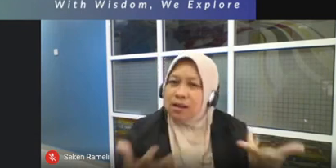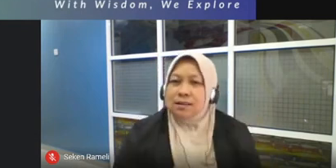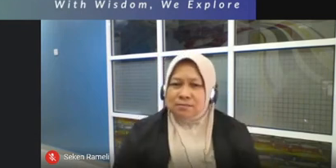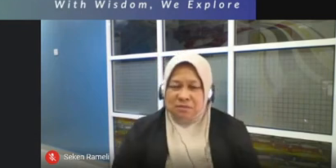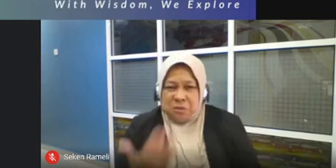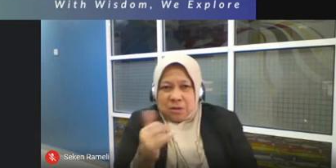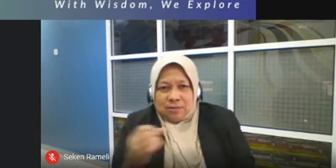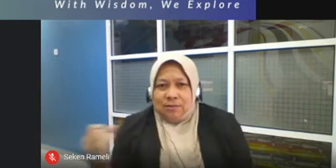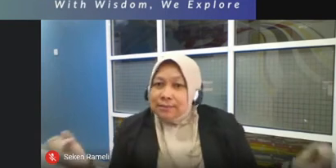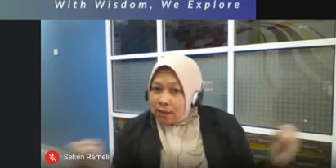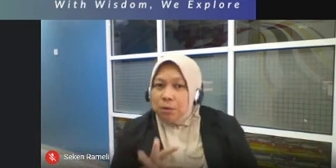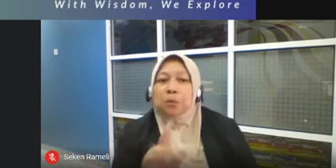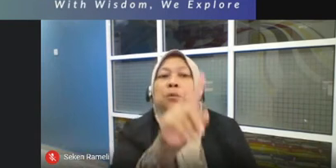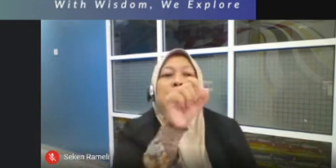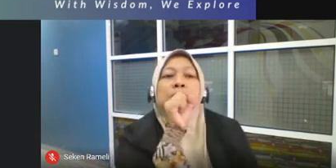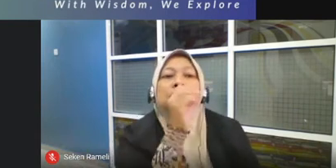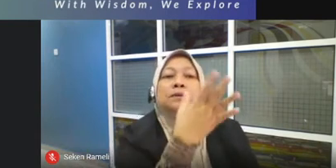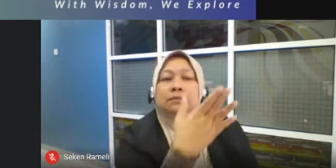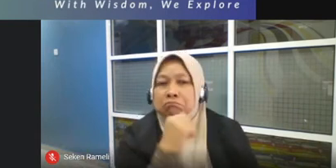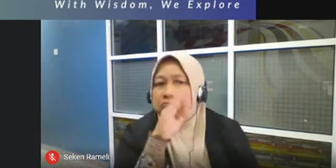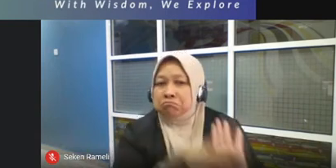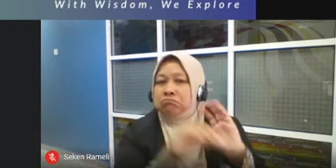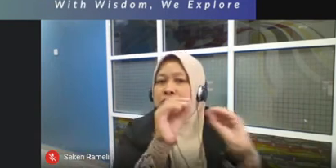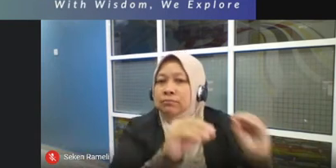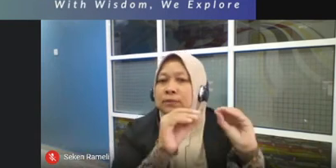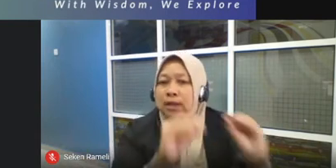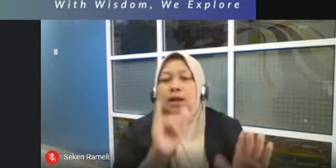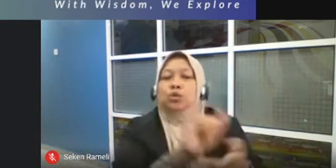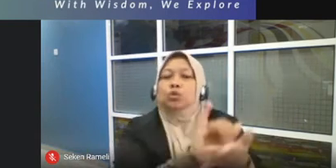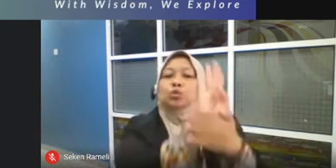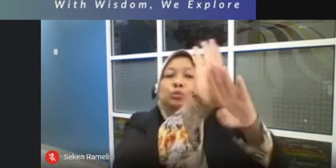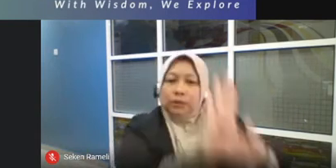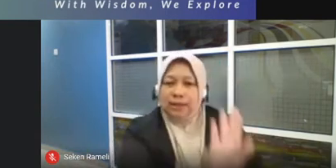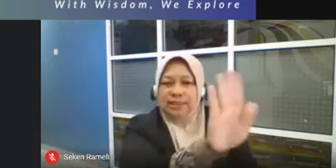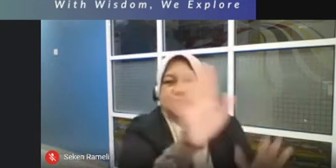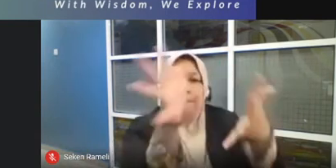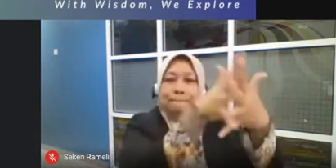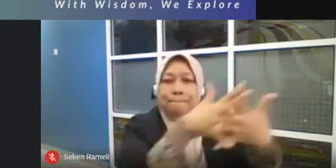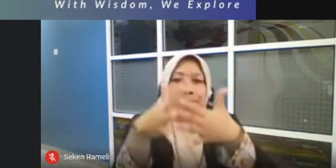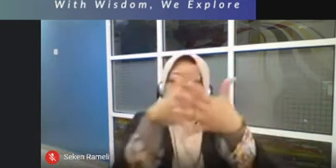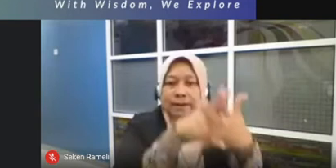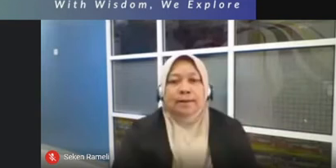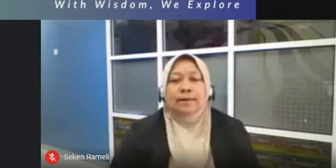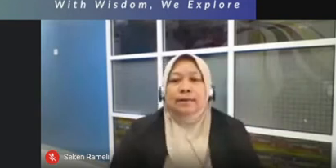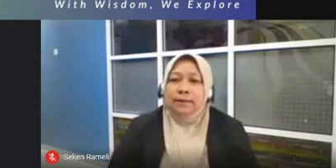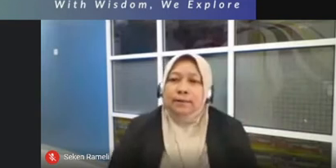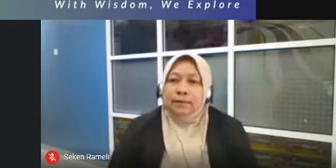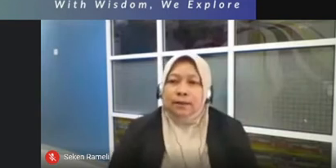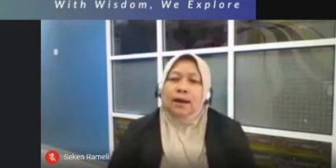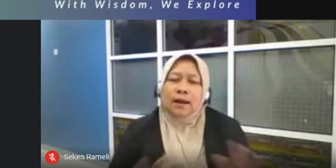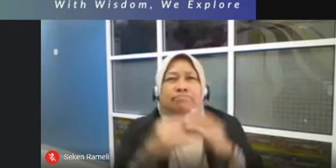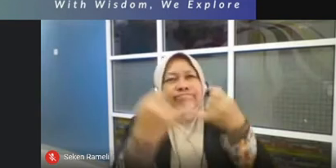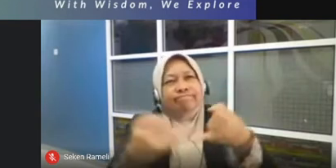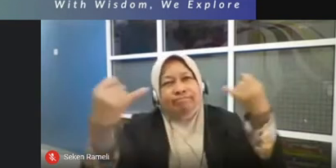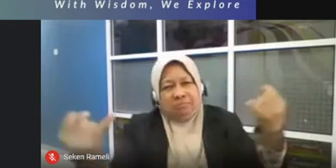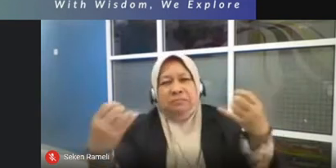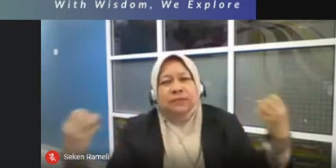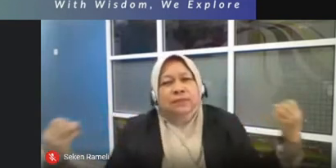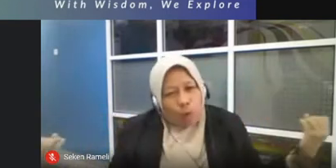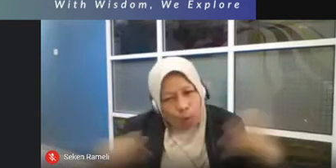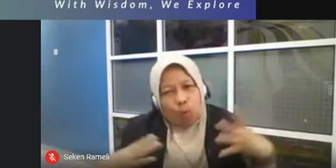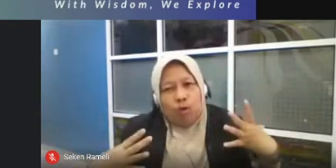orang takut nak tanya pasal umur yang sebenarnya, itu budaya di sanalah. Okey, kemudian crime, orang takut